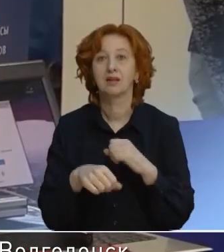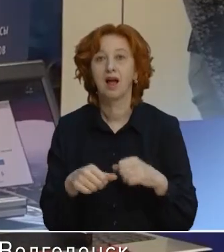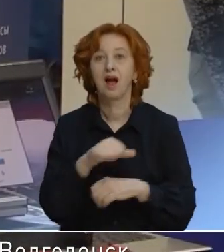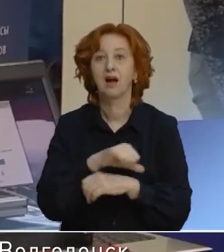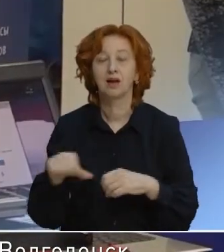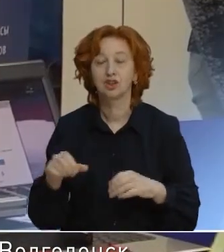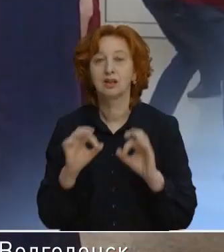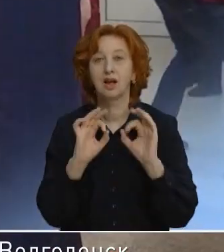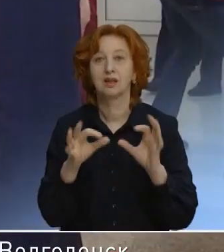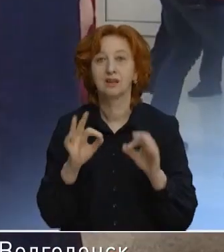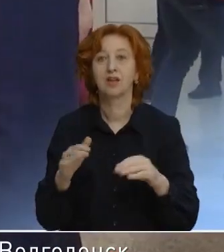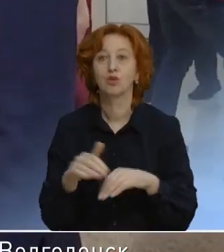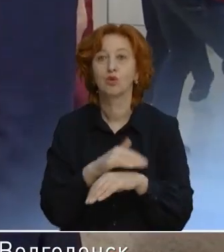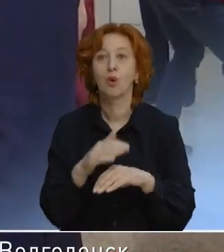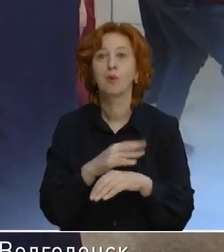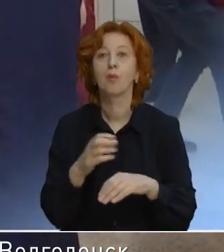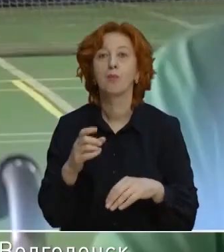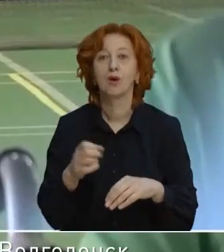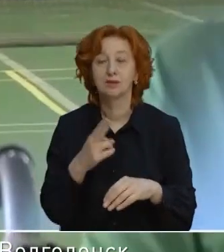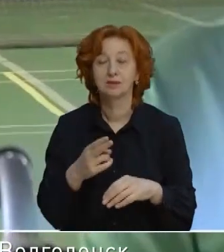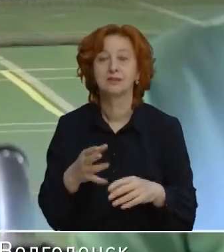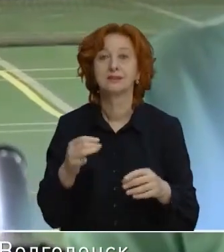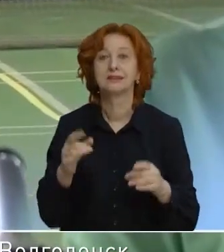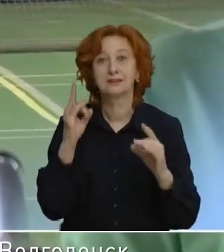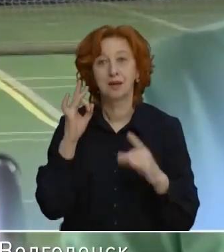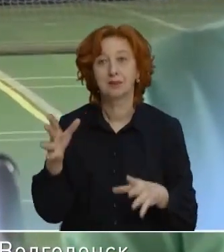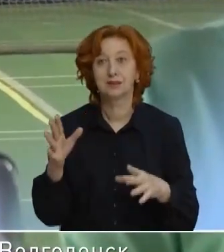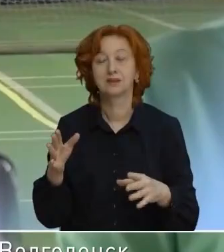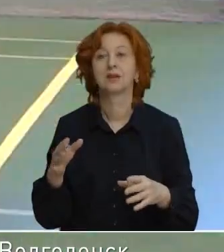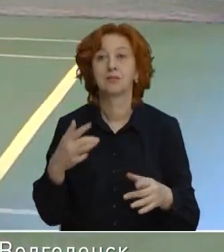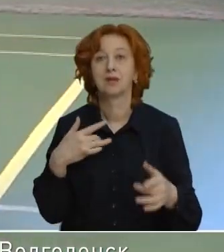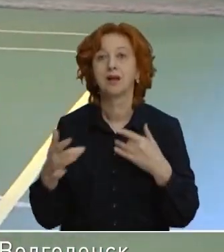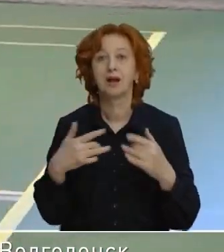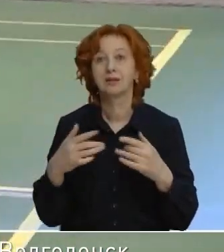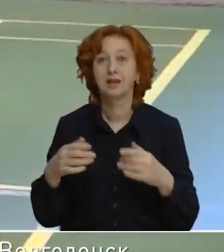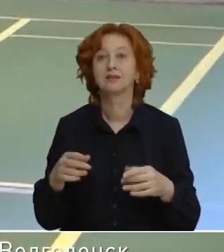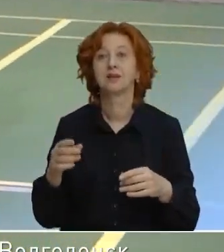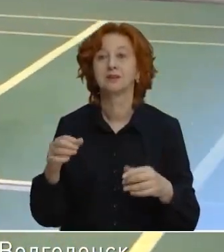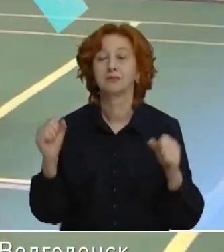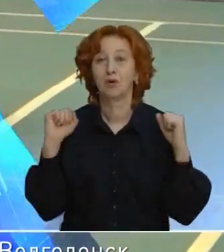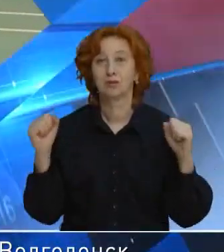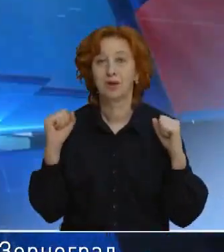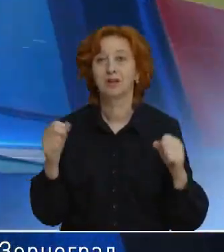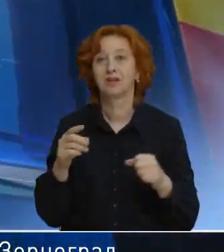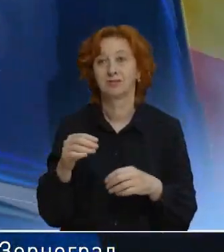ограничения, расскажут пассажиры Добропоезда. Состав с именитыми спортсменами и артистами прибыл в южную столицу.